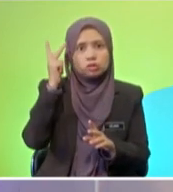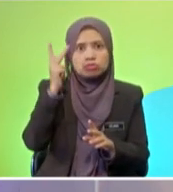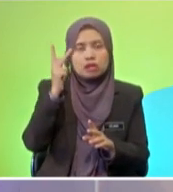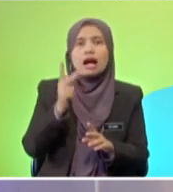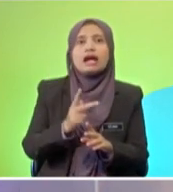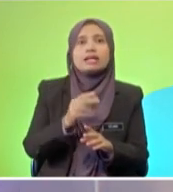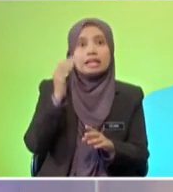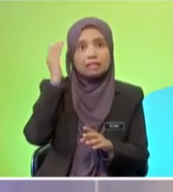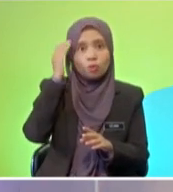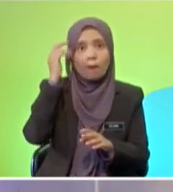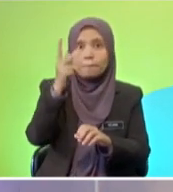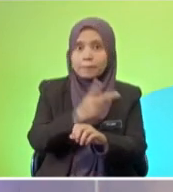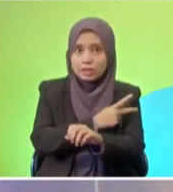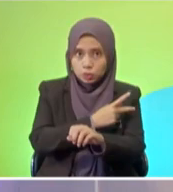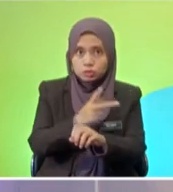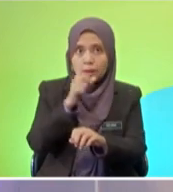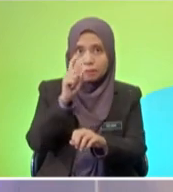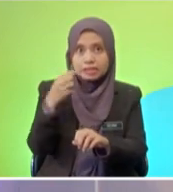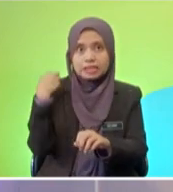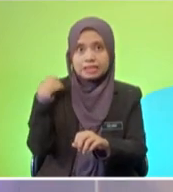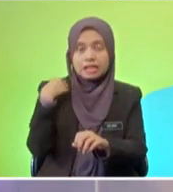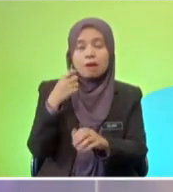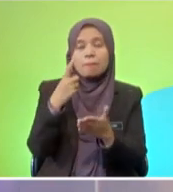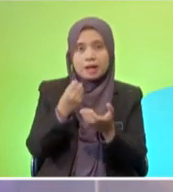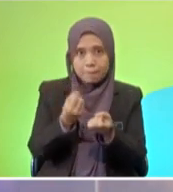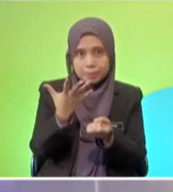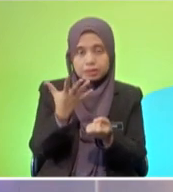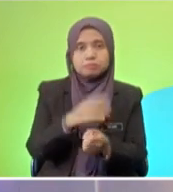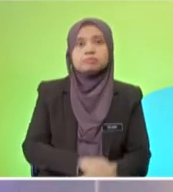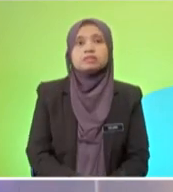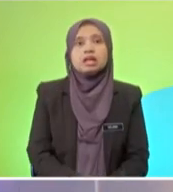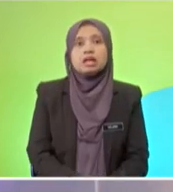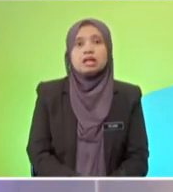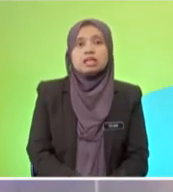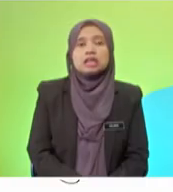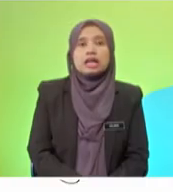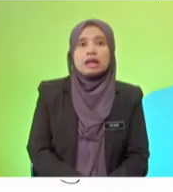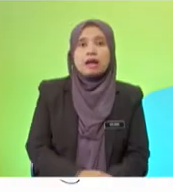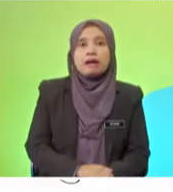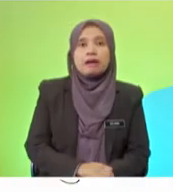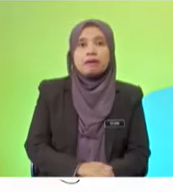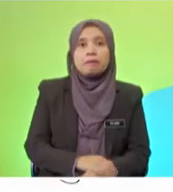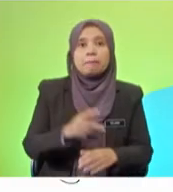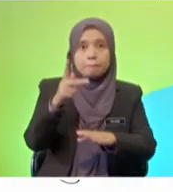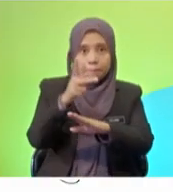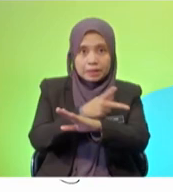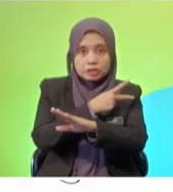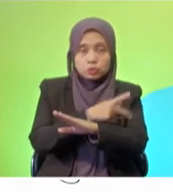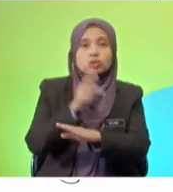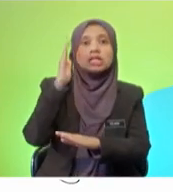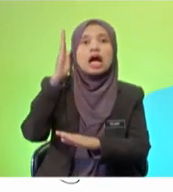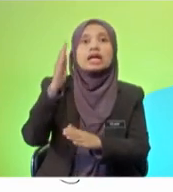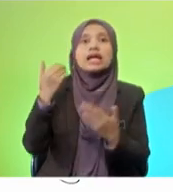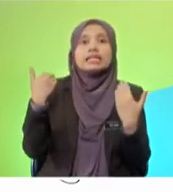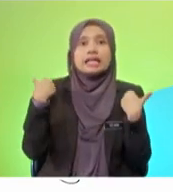ciri-ciri yang kedua baik seterusnya ini ada ciri-ciri penting pantun kita ke adef